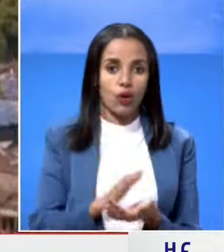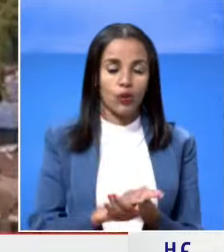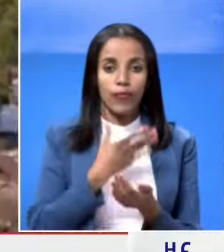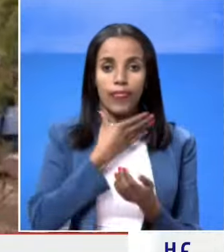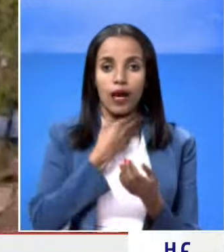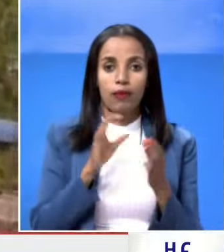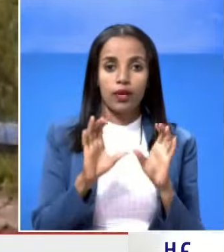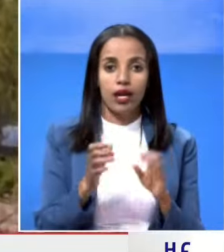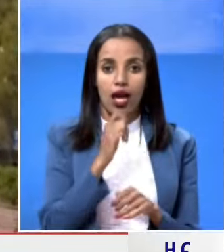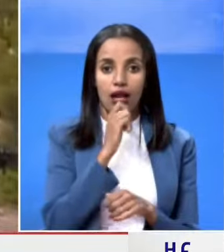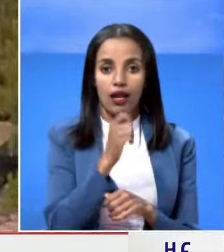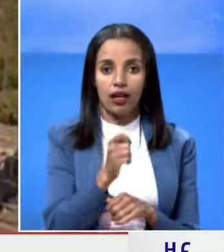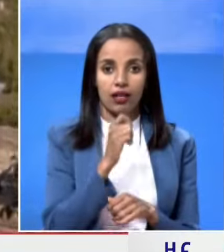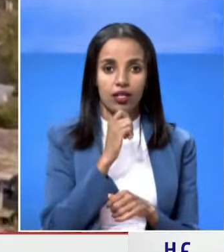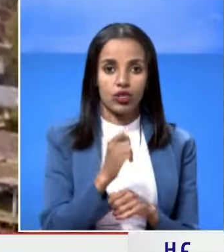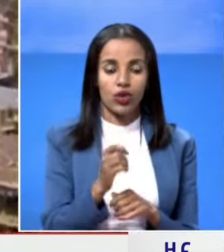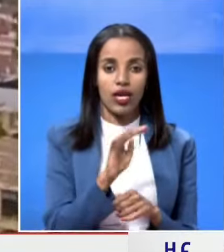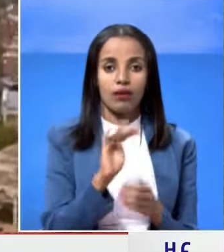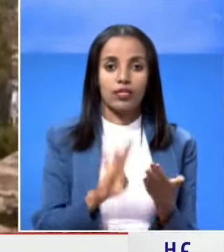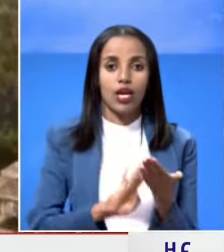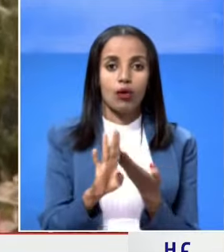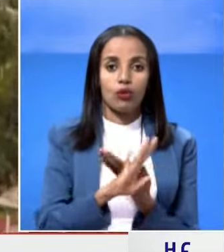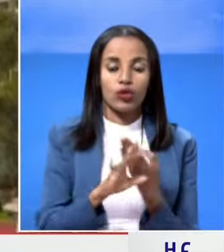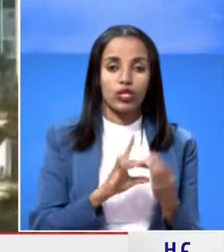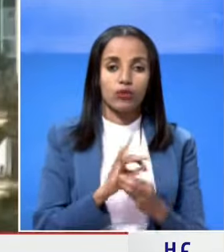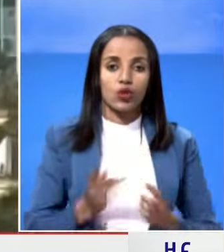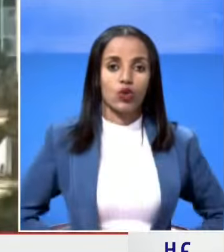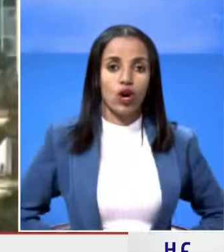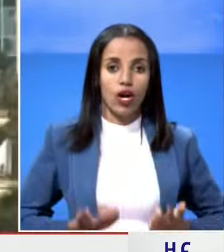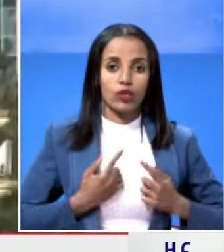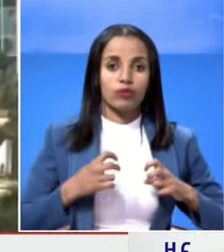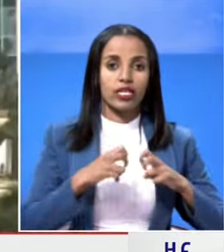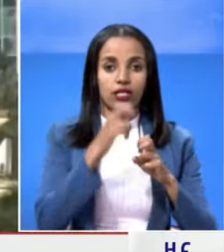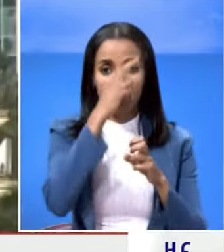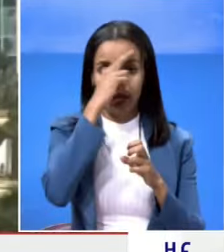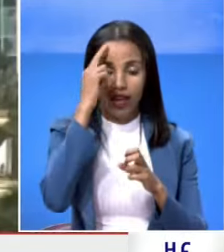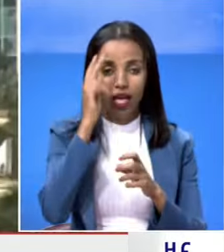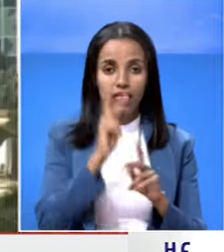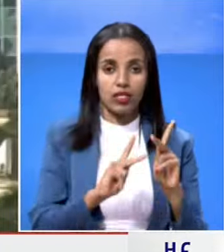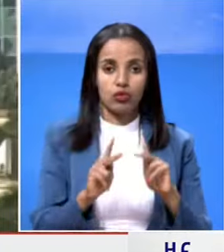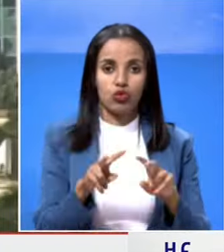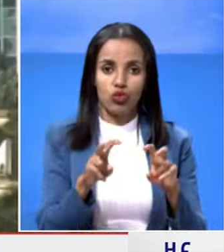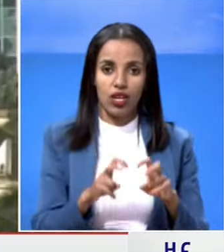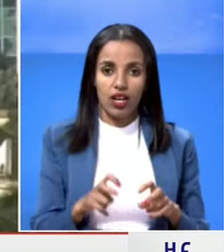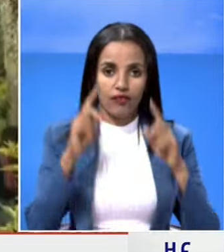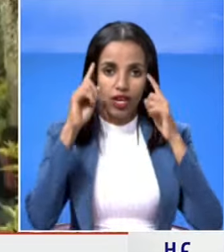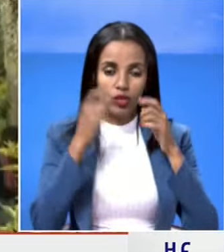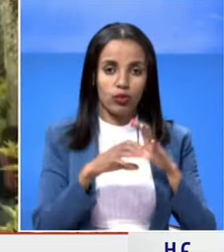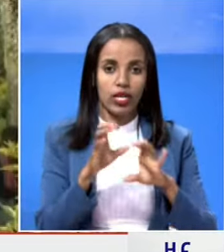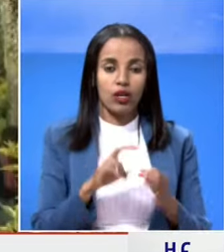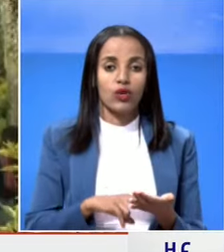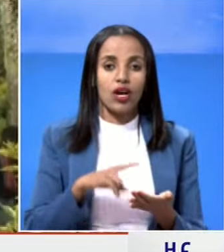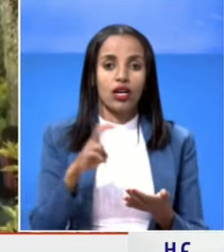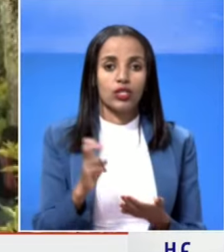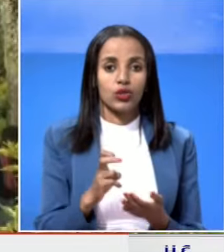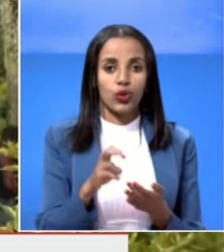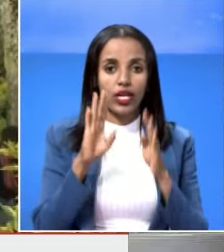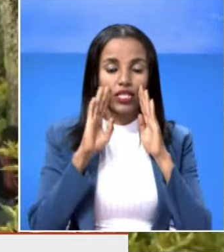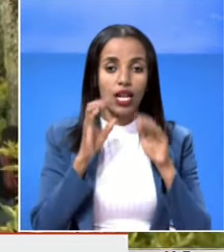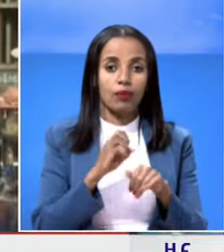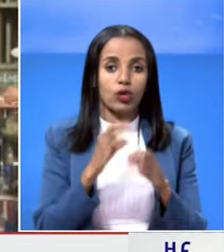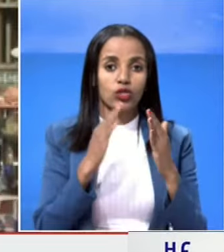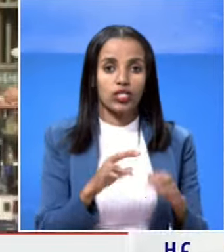ሚዲያ ኮርፖሬሽን ያነጋገራቸው የምስራቅ ጎጃም ዞን ነዋሪዎችም በግጭቱ ምክንያት ህዝቡ ለከፋ ቀውስ መዳረጉን አንስተው የሰላም ካውንስል